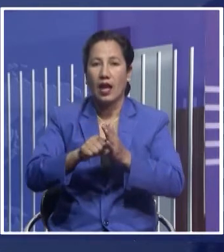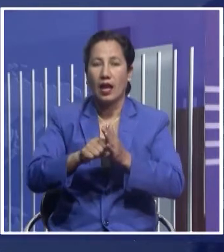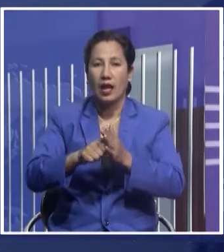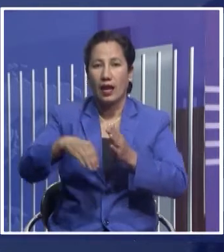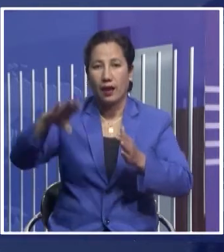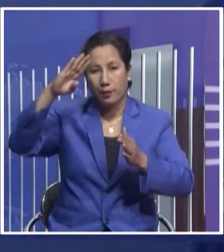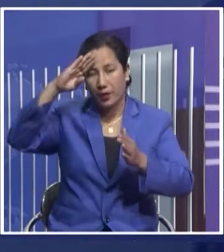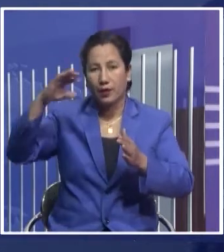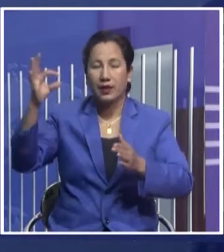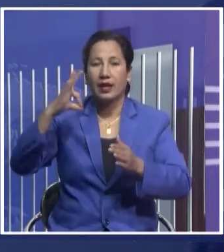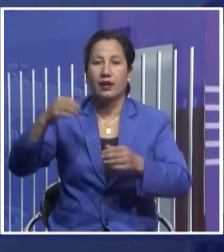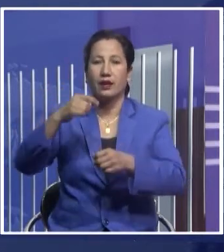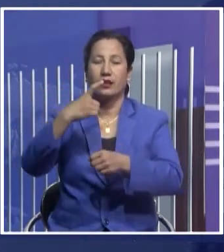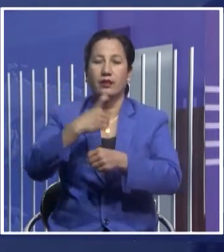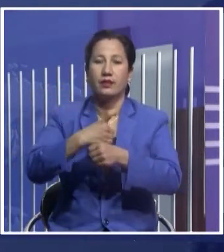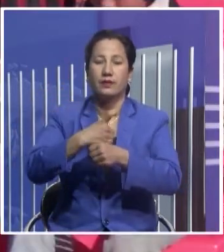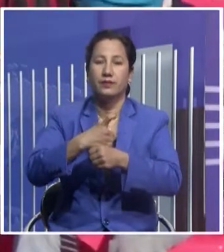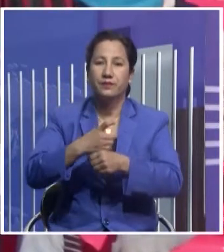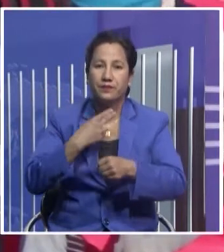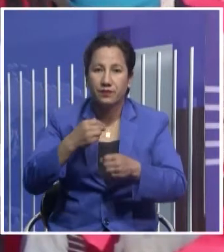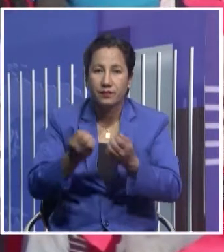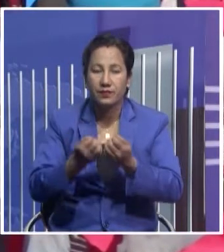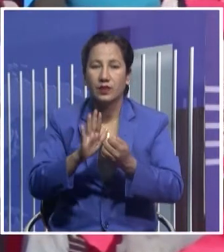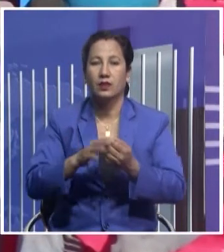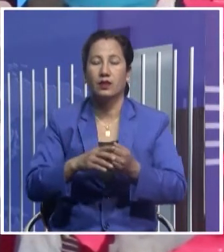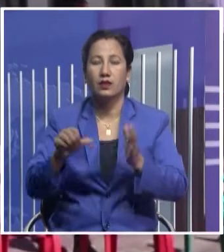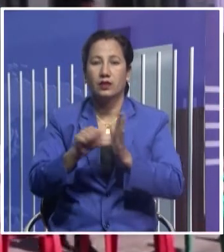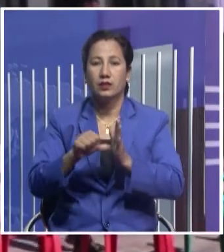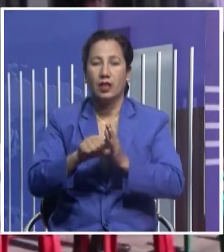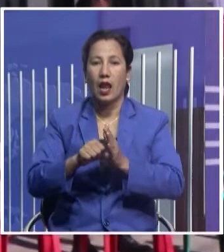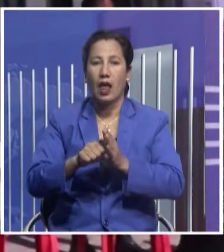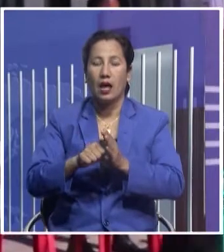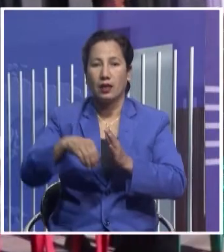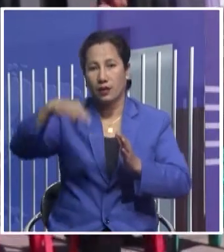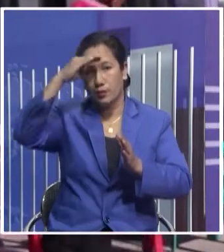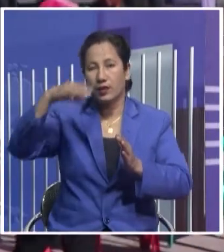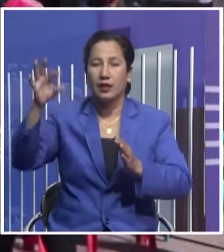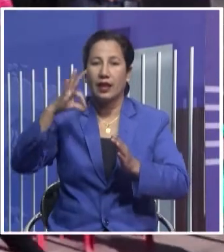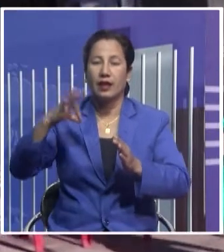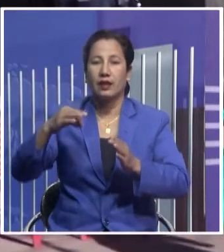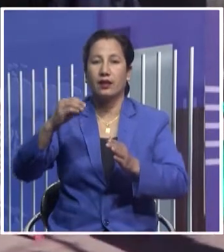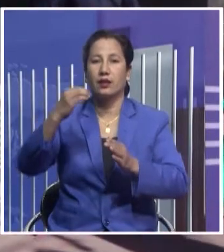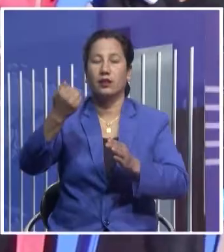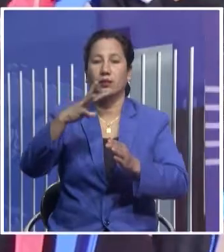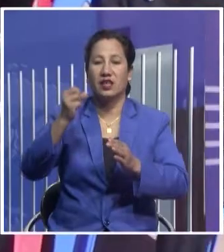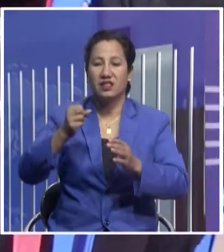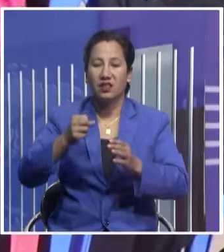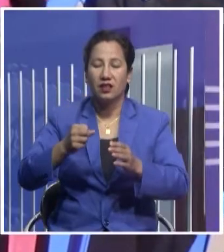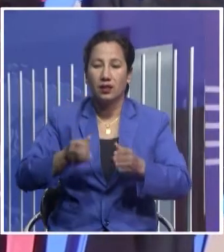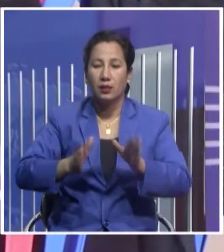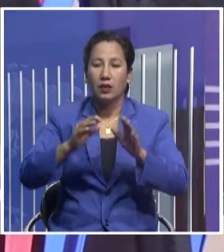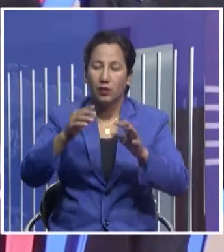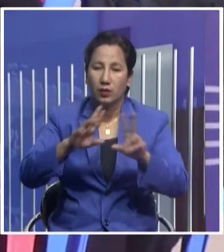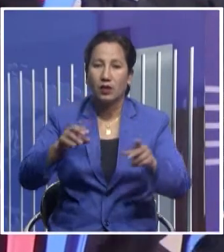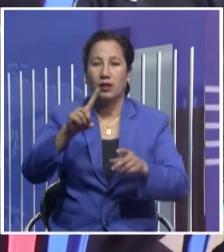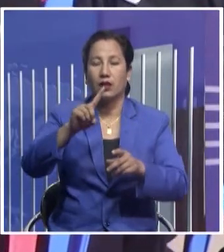कार्यालय गुल्मीले चासो देखाएको हो। जिल्ला प्रहरी कार्यालय गुल्मीले तमघासमा व्यवहारिसी अवस्थामा रहेका